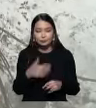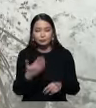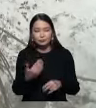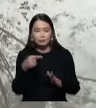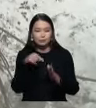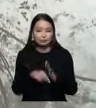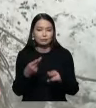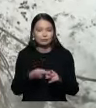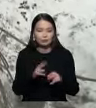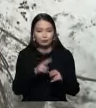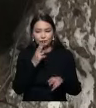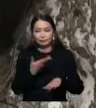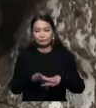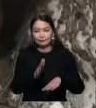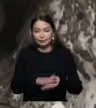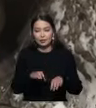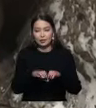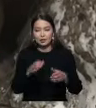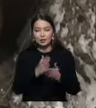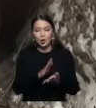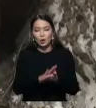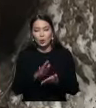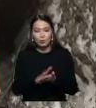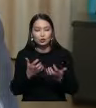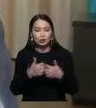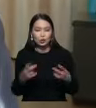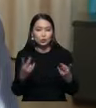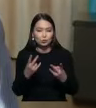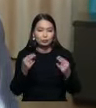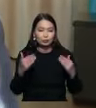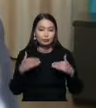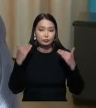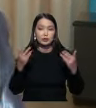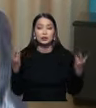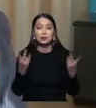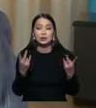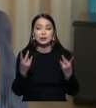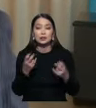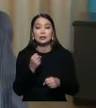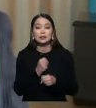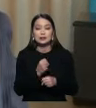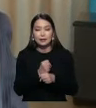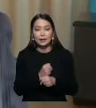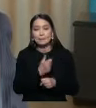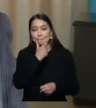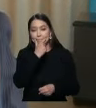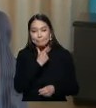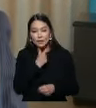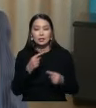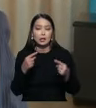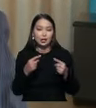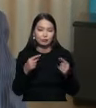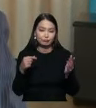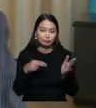того ржавый чугун. Коммунальщики считают, что нужно поднимать тарифы. Сделать адекватный, обоснованный тариф.